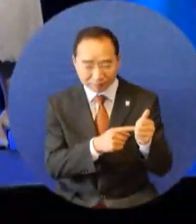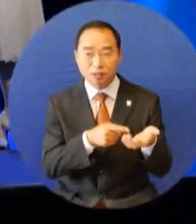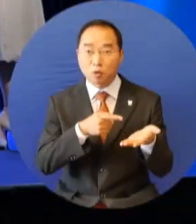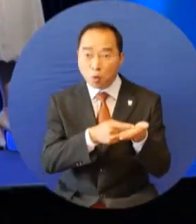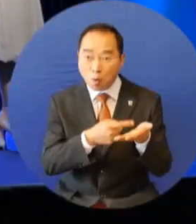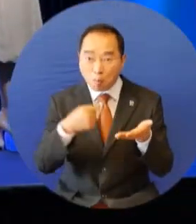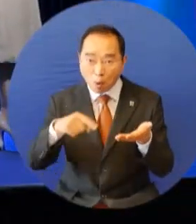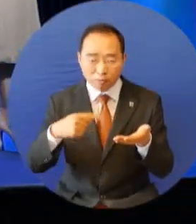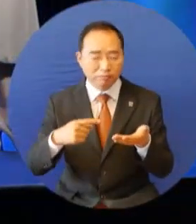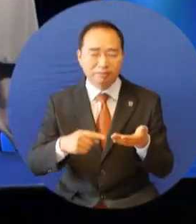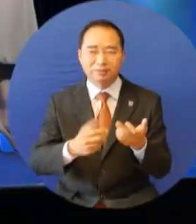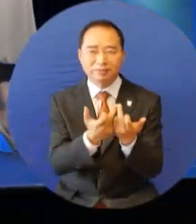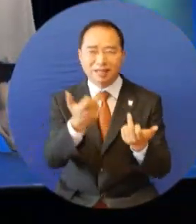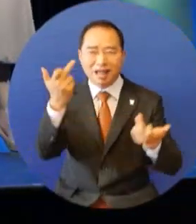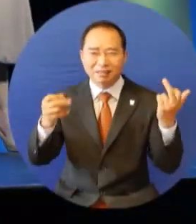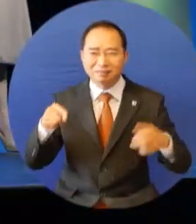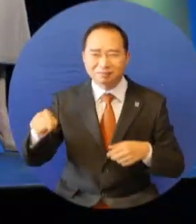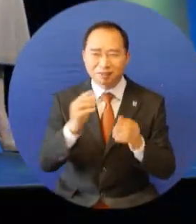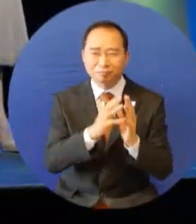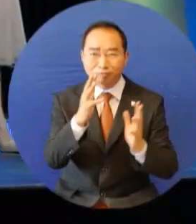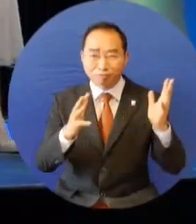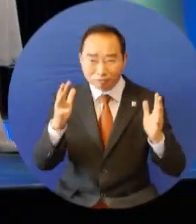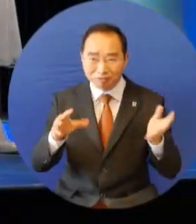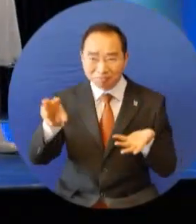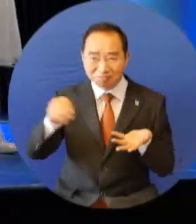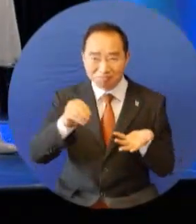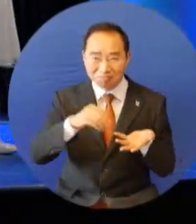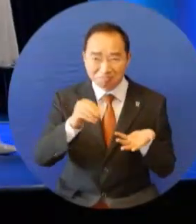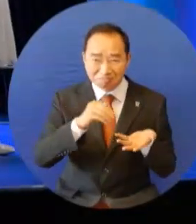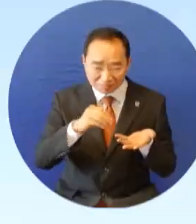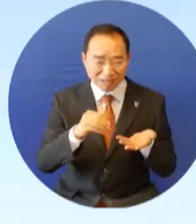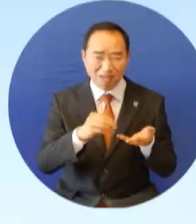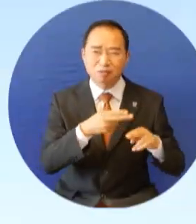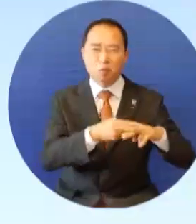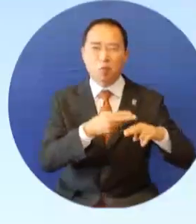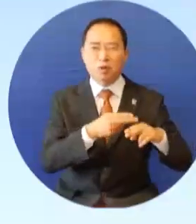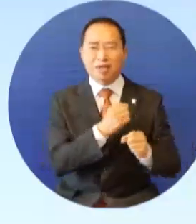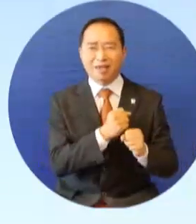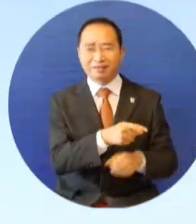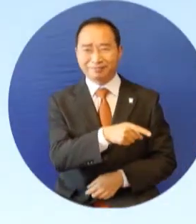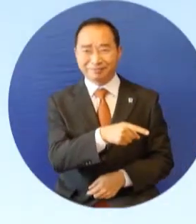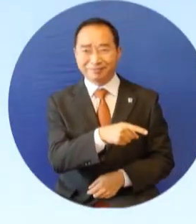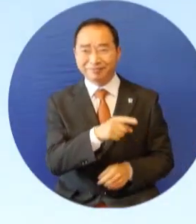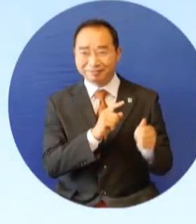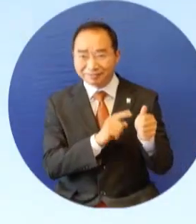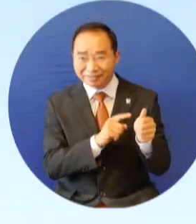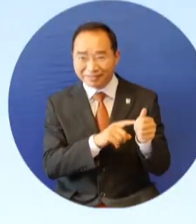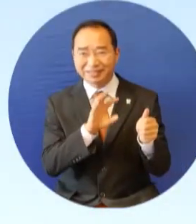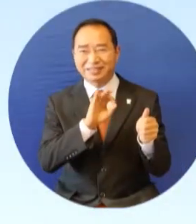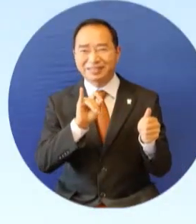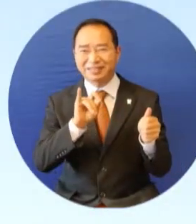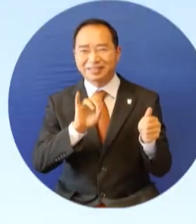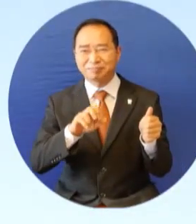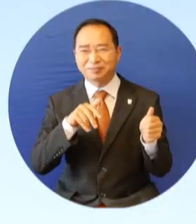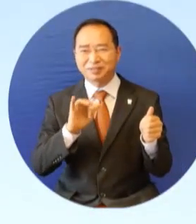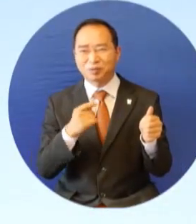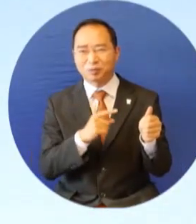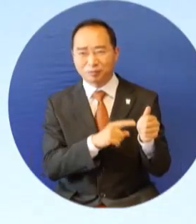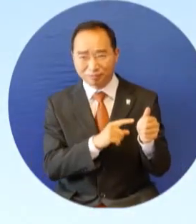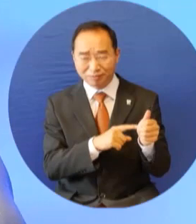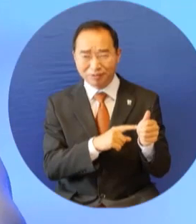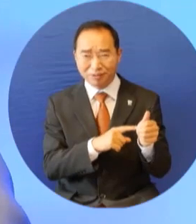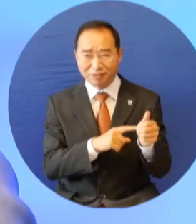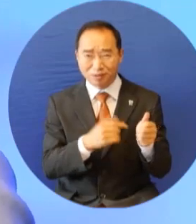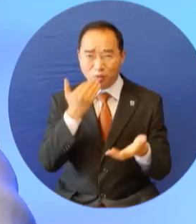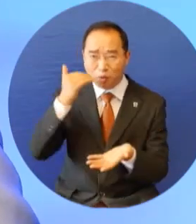그의 주방은 자연입니다. 풀잎이나 열매나 꽃을 그의 손에 닿기만 하면 세상에 없던 요리가